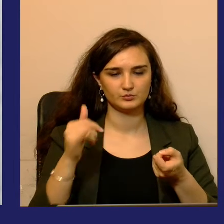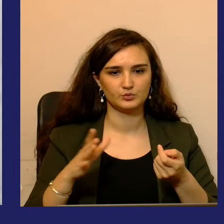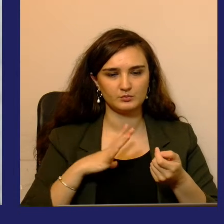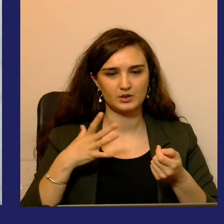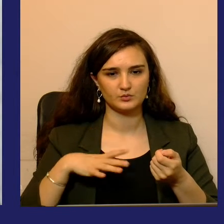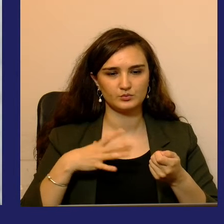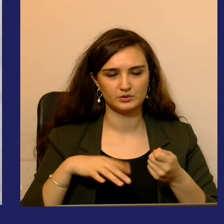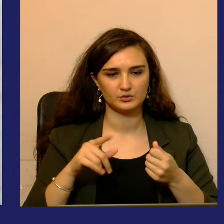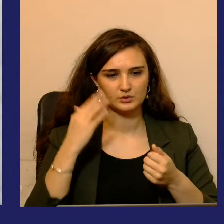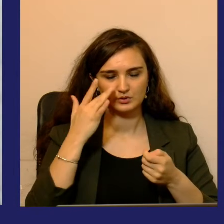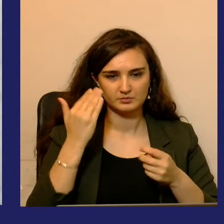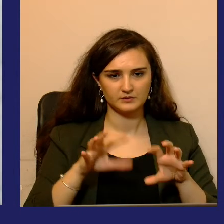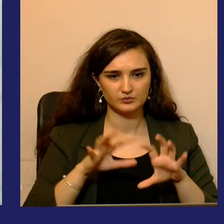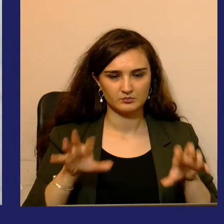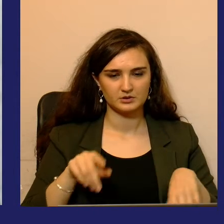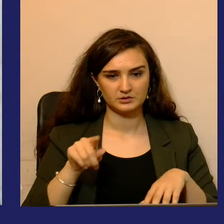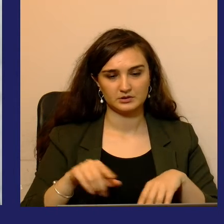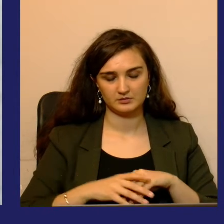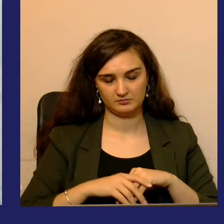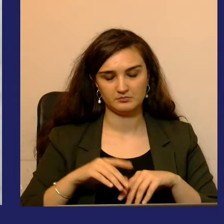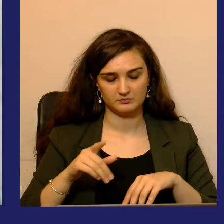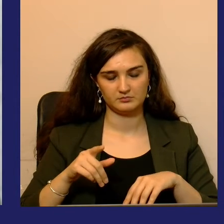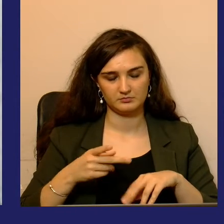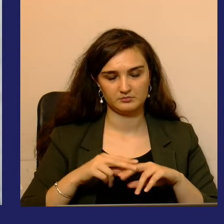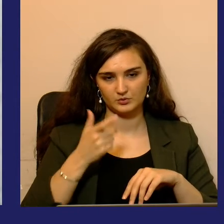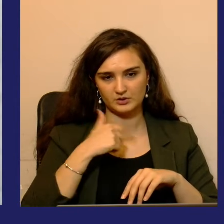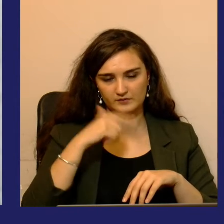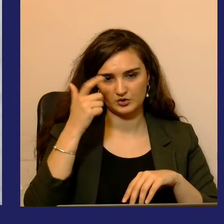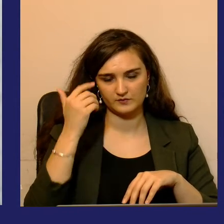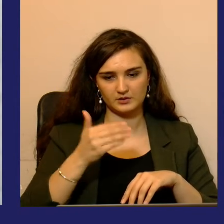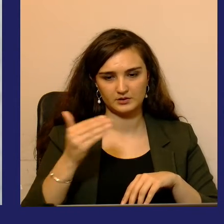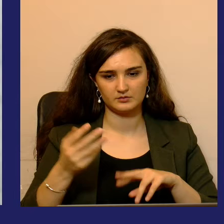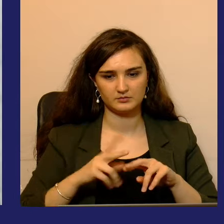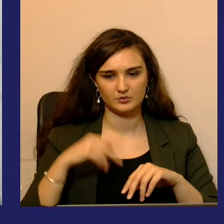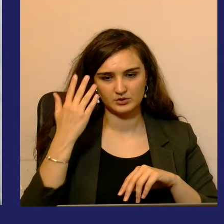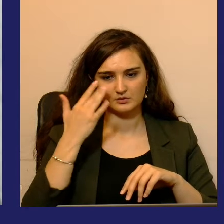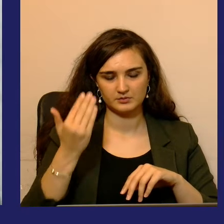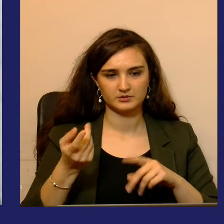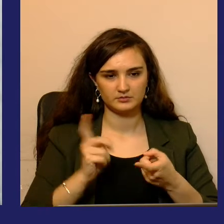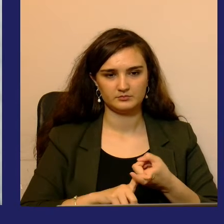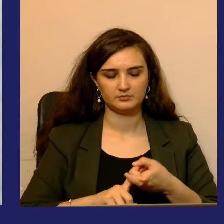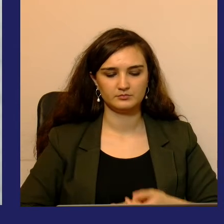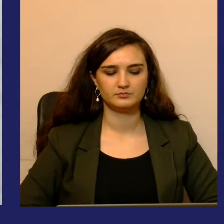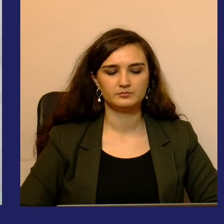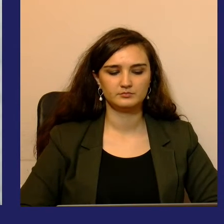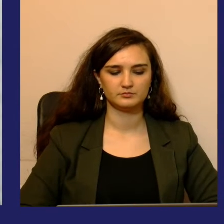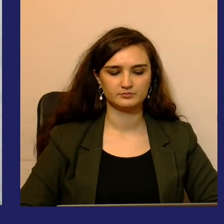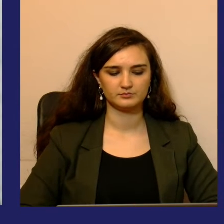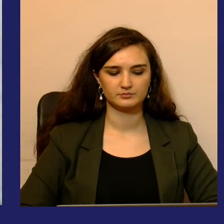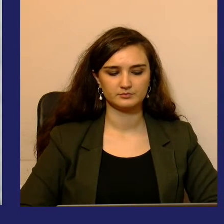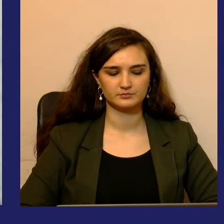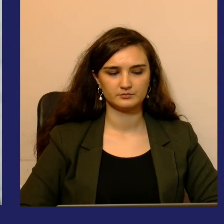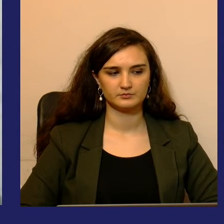ქართული ოცნების თავმჯდომარესთან, ბატონ ბიძინა ივანიშვილთან, მართული პარტიის თავმჯდომარესთან.